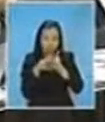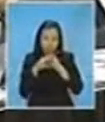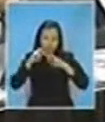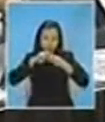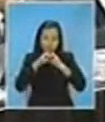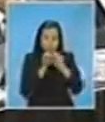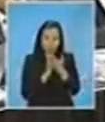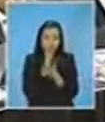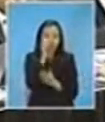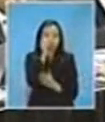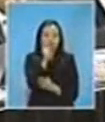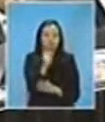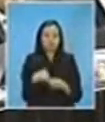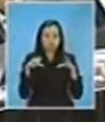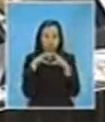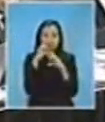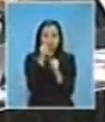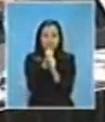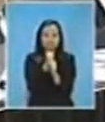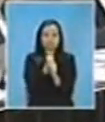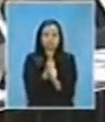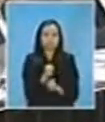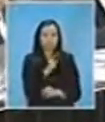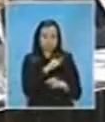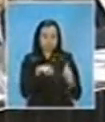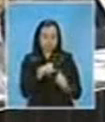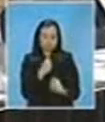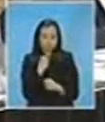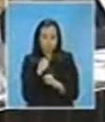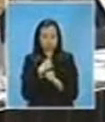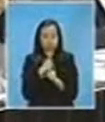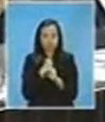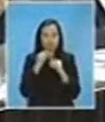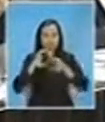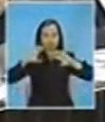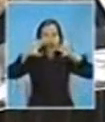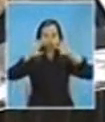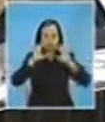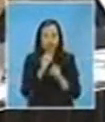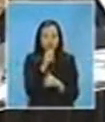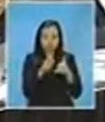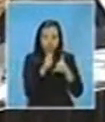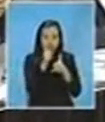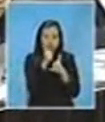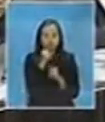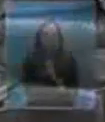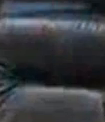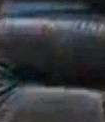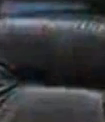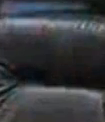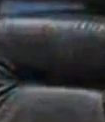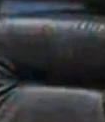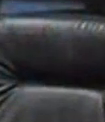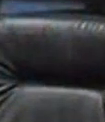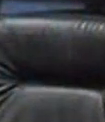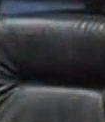รีจะได้กล้าที่จะดำเนินการกล้าตัดสินใจข้าราชการที่ดีจะได้กล้าทำงานปฏิบัติ